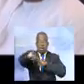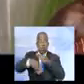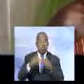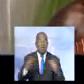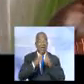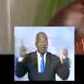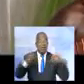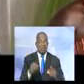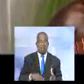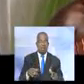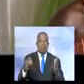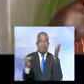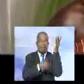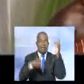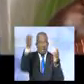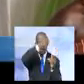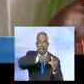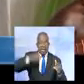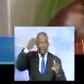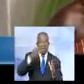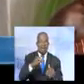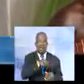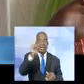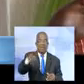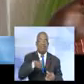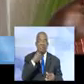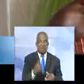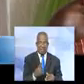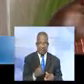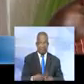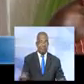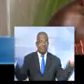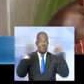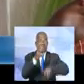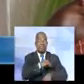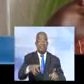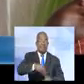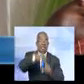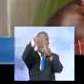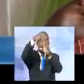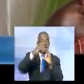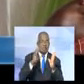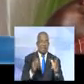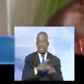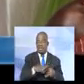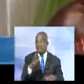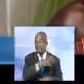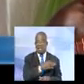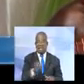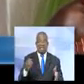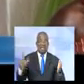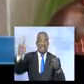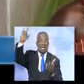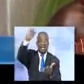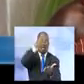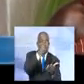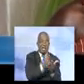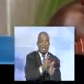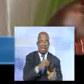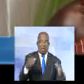sujet. Les derniers audits de l'OACI, nous sommes à 55% au niveau de la